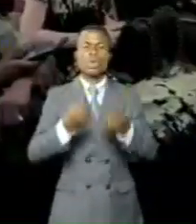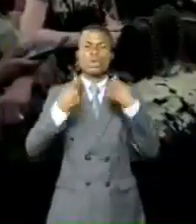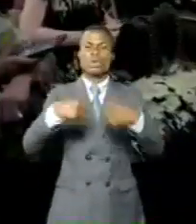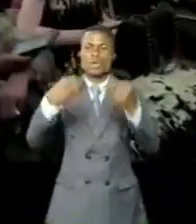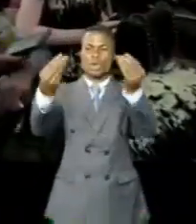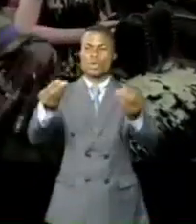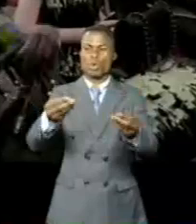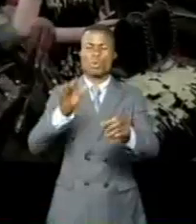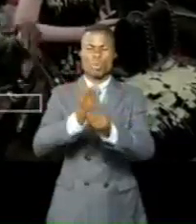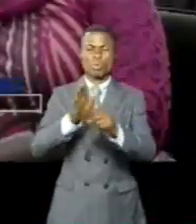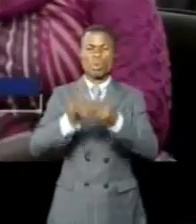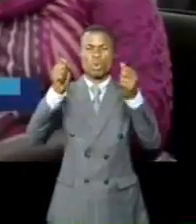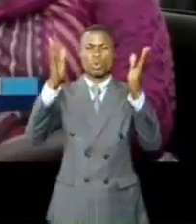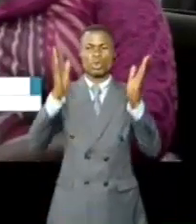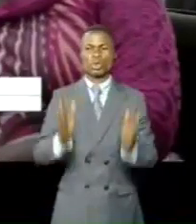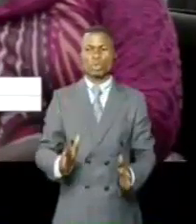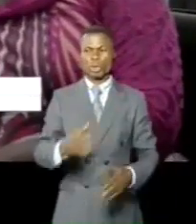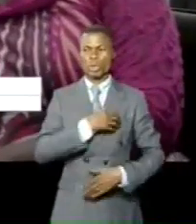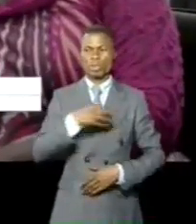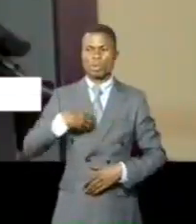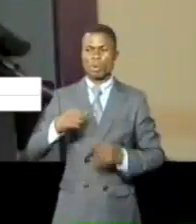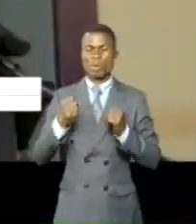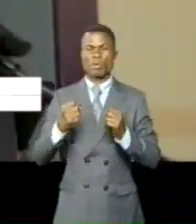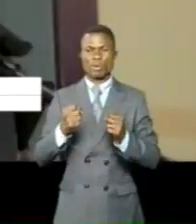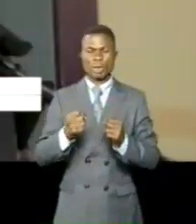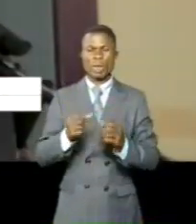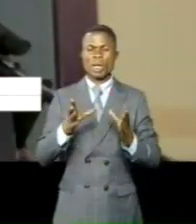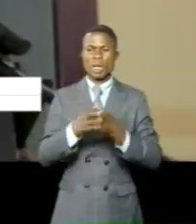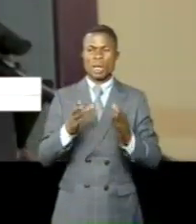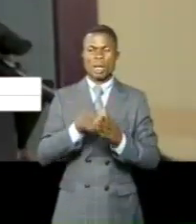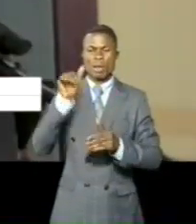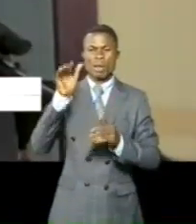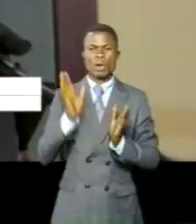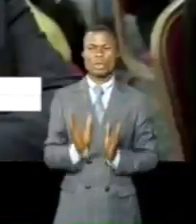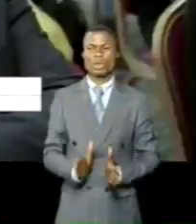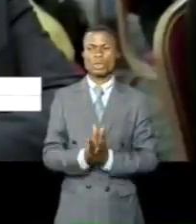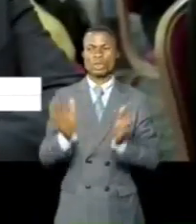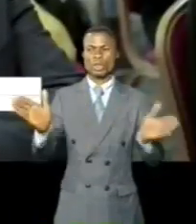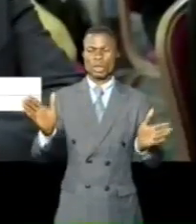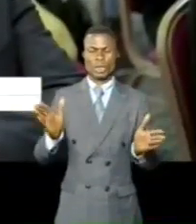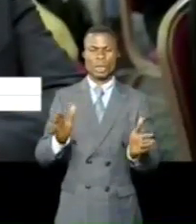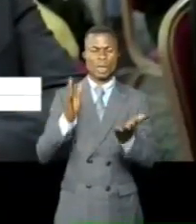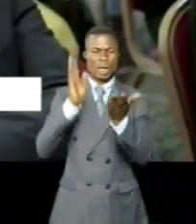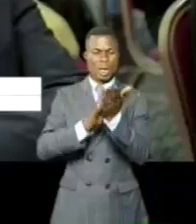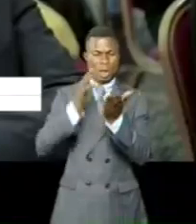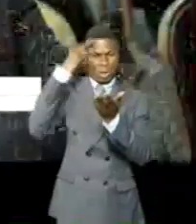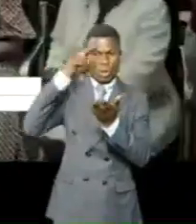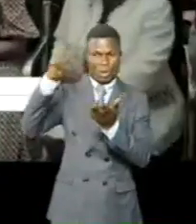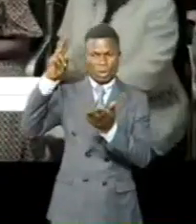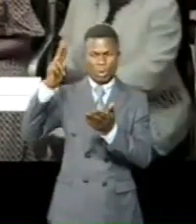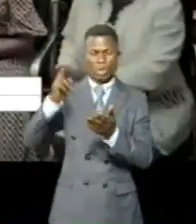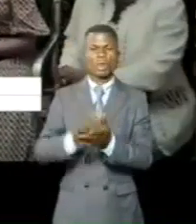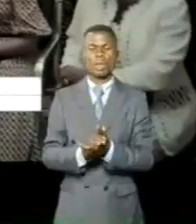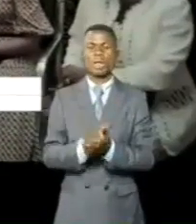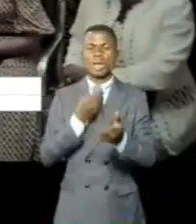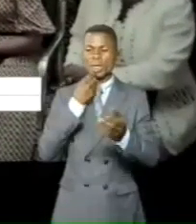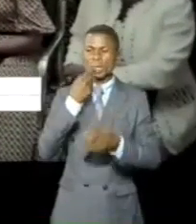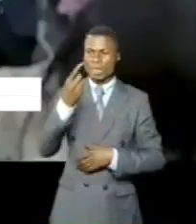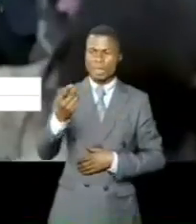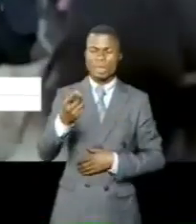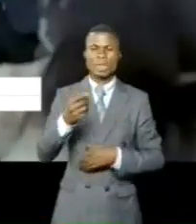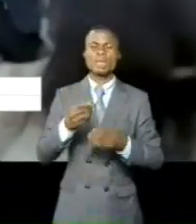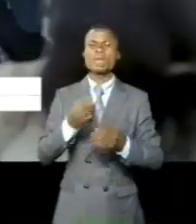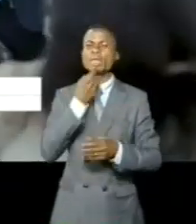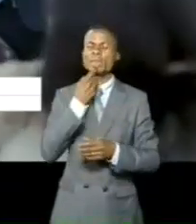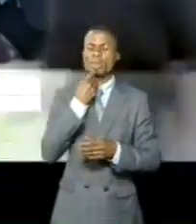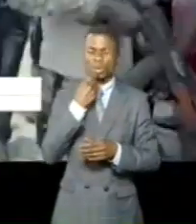année beaucoup de potentielles femmes fortes. Sous la conduite du directeur général de l'IFASIC, l'hôte de marque a étanché sa soif.